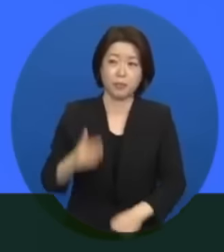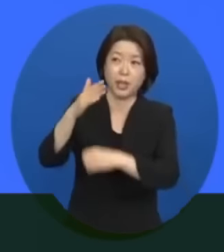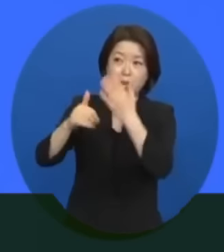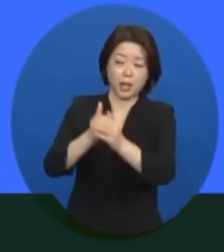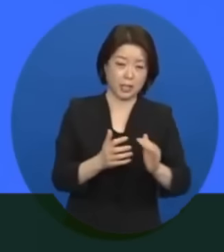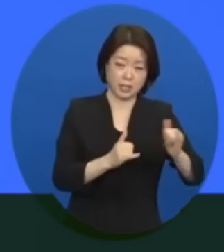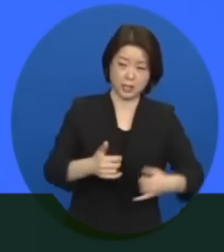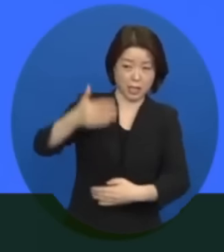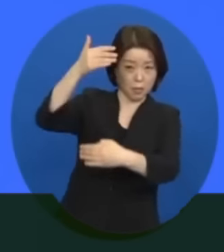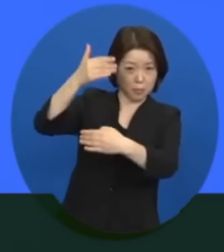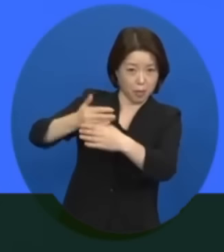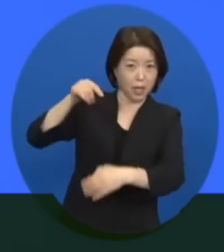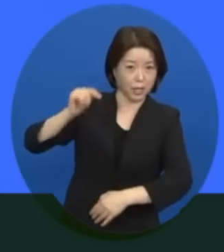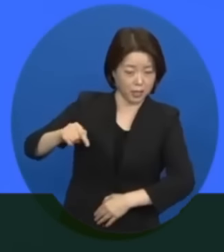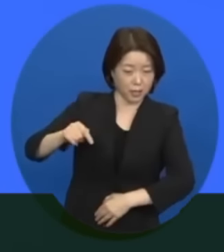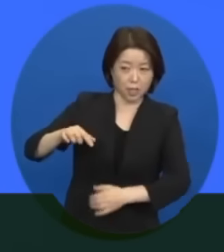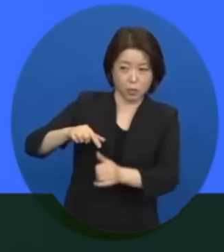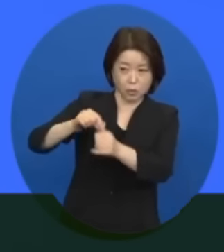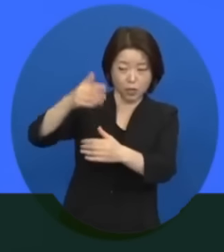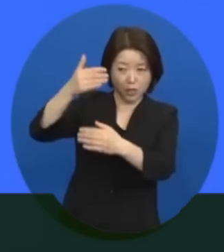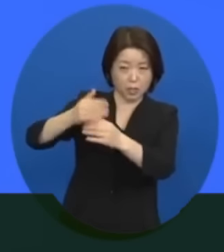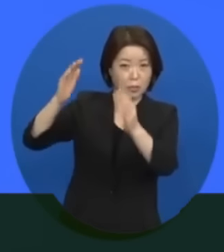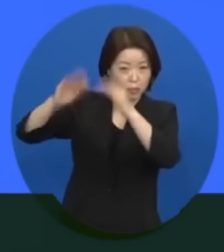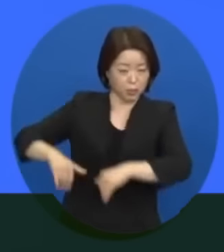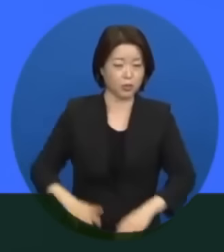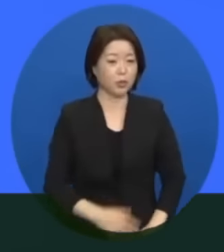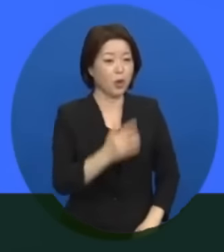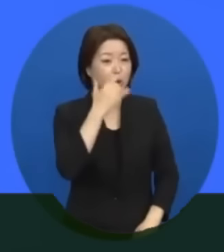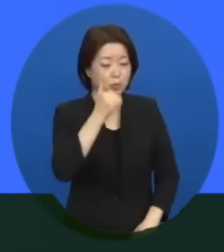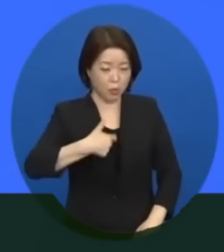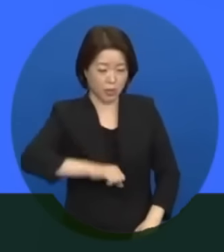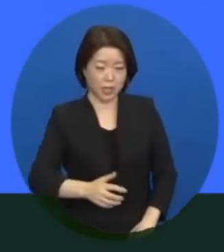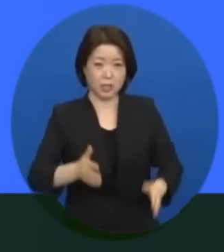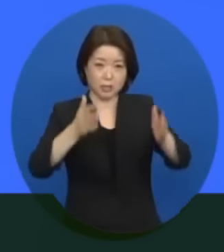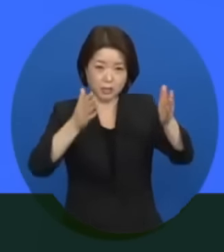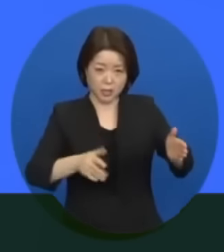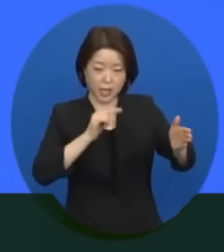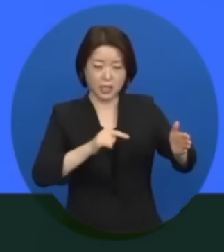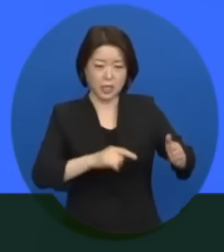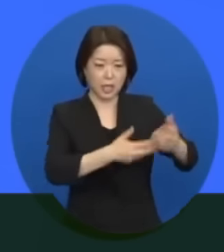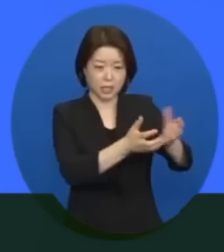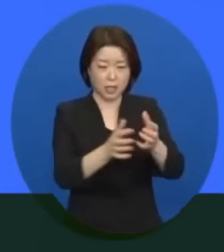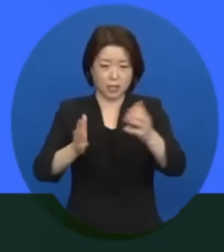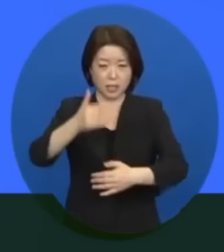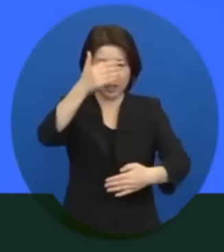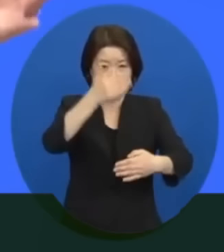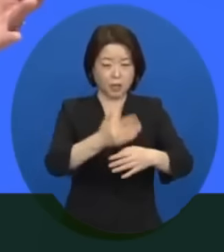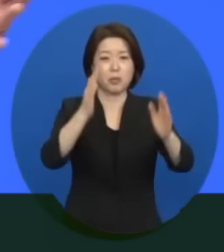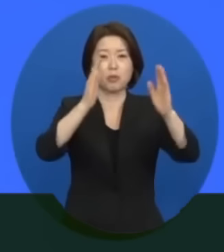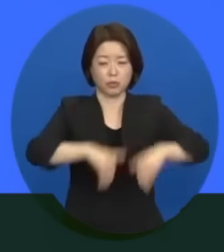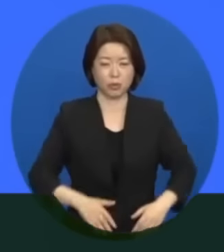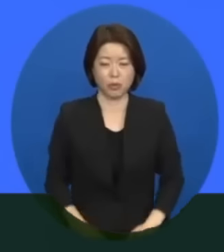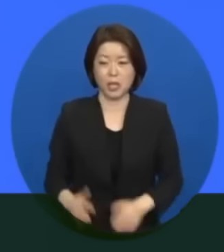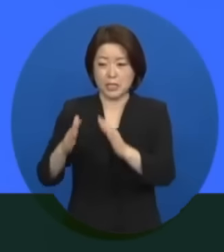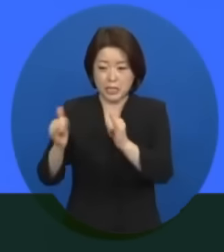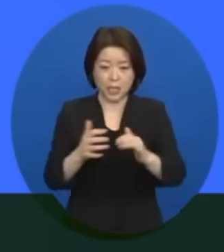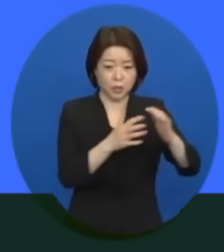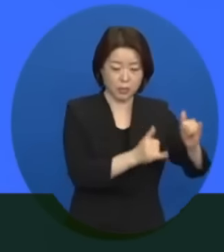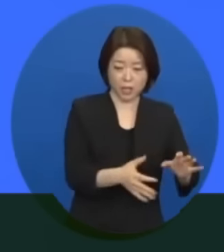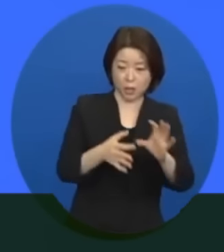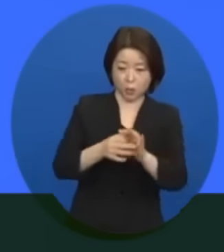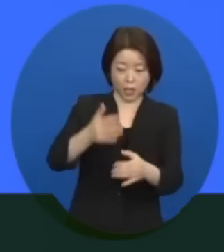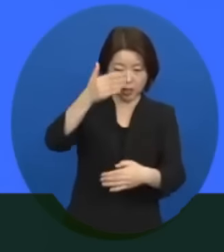있던 구원의 장벽이 무너지게 되고 부모와 자녀 사이에 세대 장벽이 무너지고 사람과 사람 사이에 있던 관계